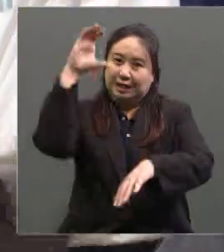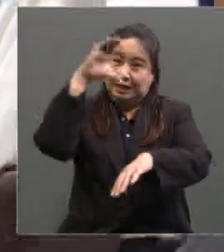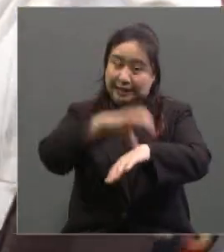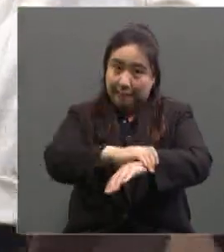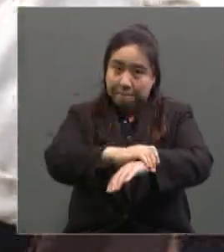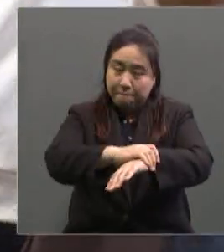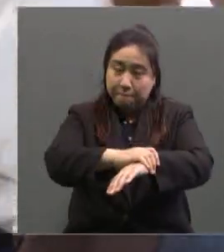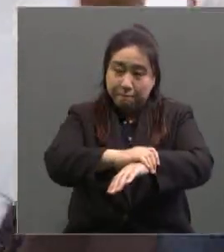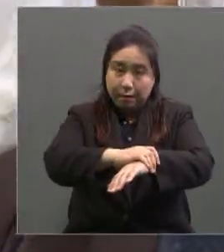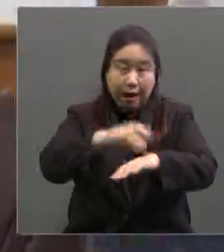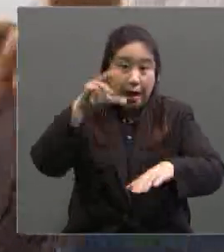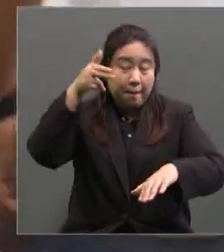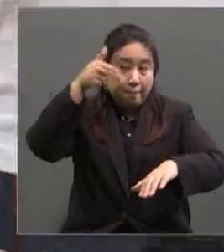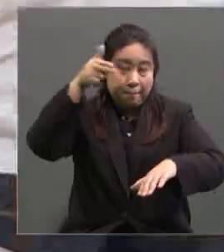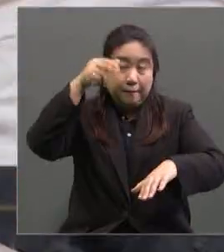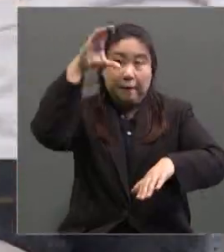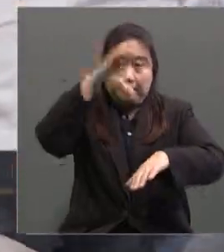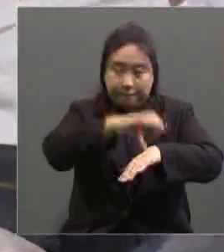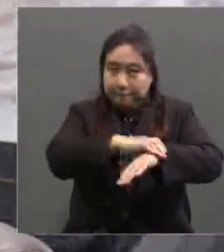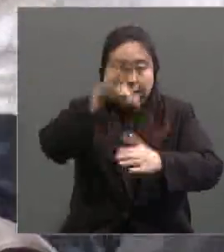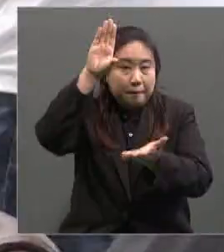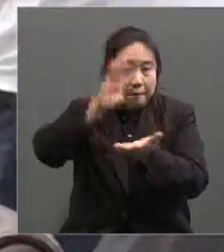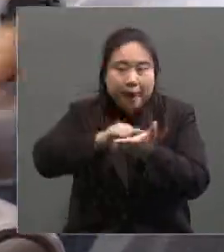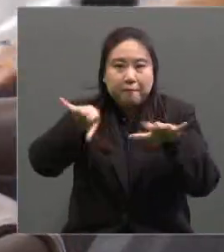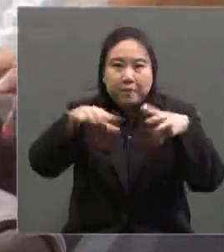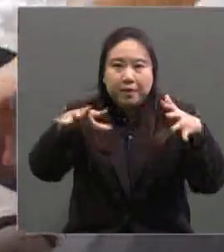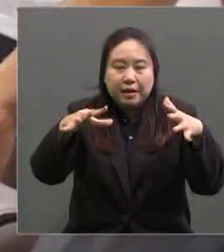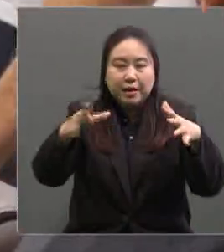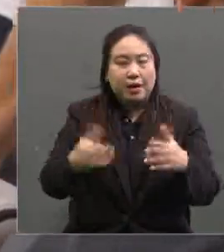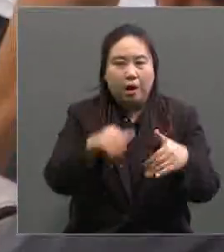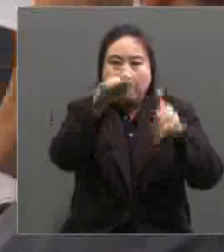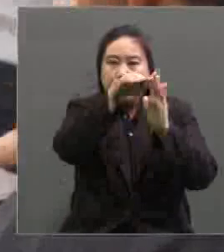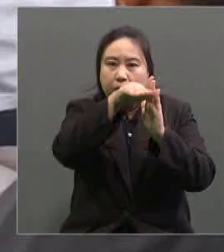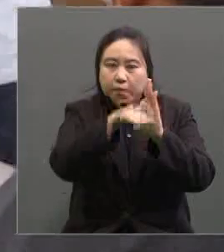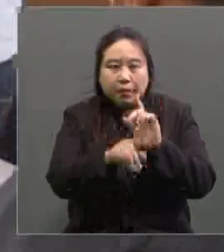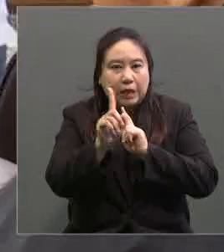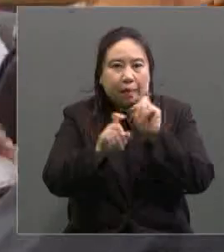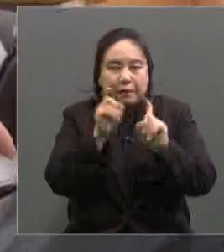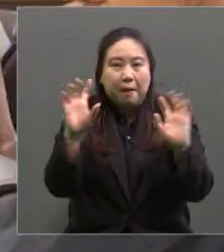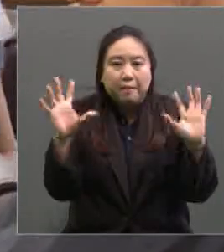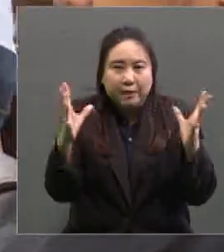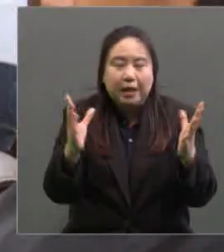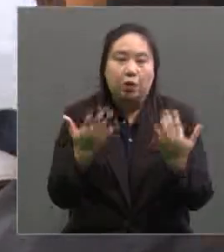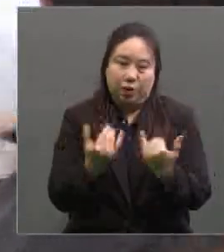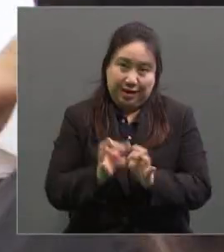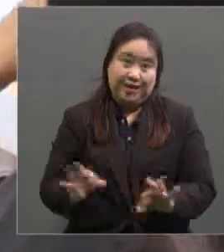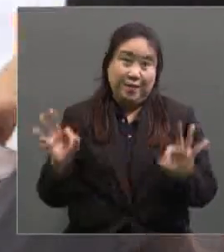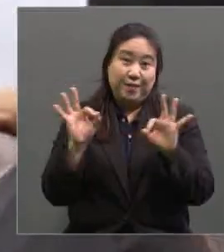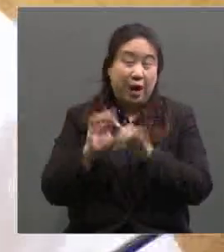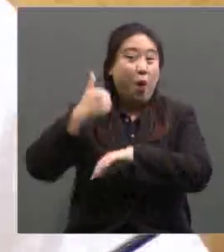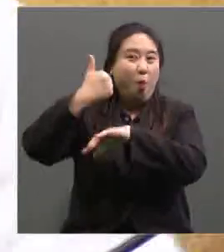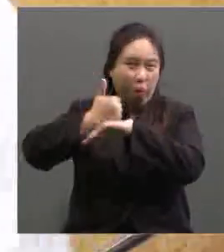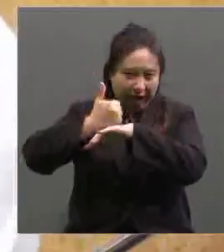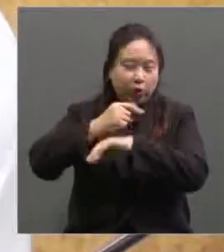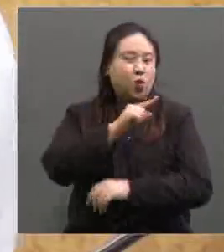กุมก็ไม่มีการบันทึกภาพวีดีโอให้เป็นหลักฐานรวมถึงขั้นตอนการสอบสวนใช่มั้ยฮะเพราะฉะนั้นผู้บังคับบัญชาก็ต้องรับผิดชอบด้วยนะในฐานปล่อย